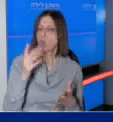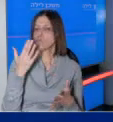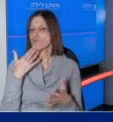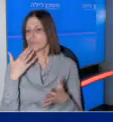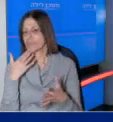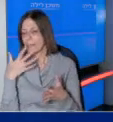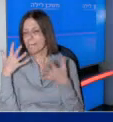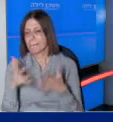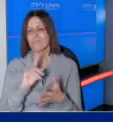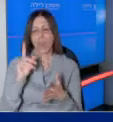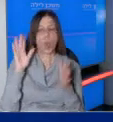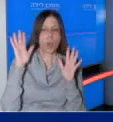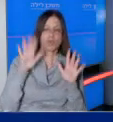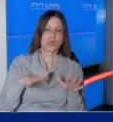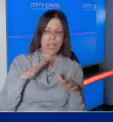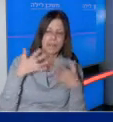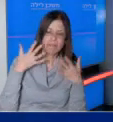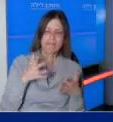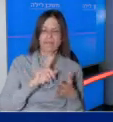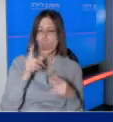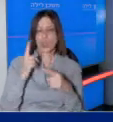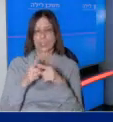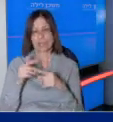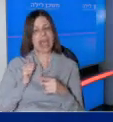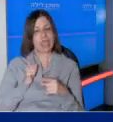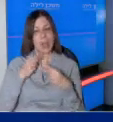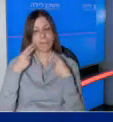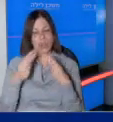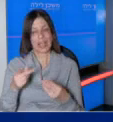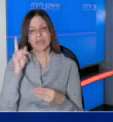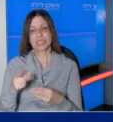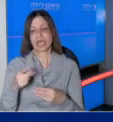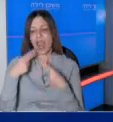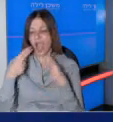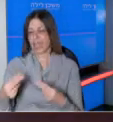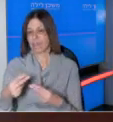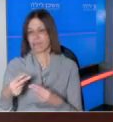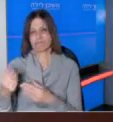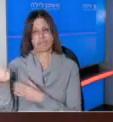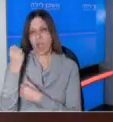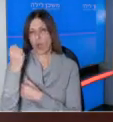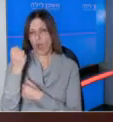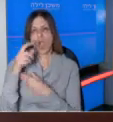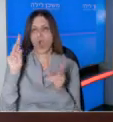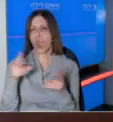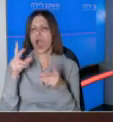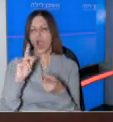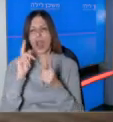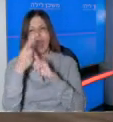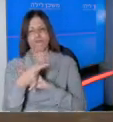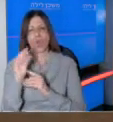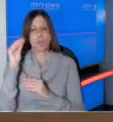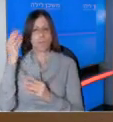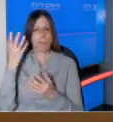לא על ידי מוסלמים ולא על ידי נוצרים. חייל שמותקף צריך להגיב בכל הכוח. בכל הכוח הוא לא יכול להפוך